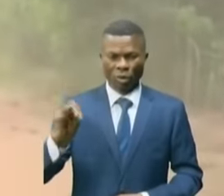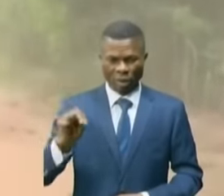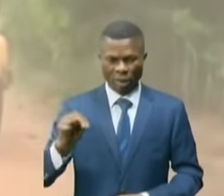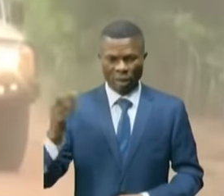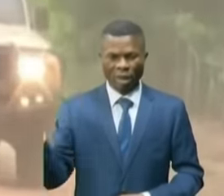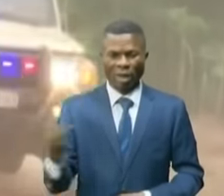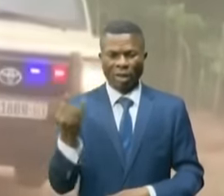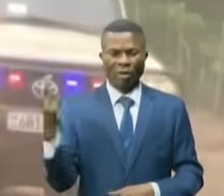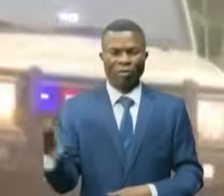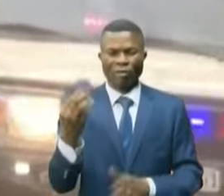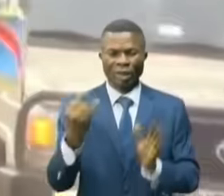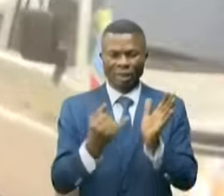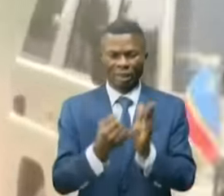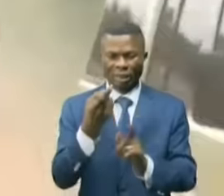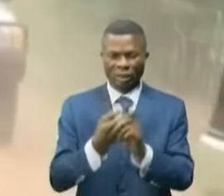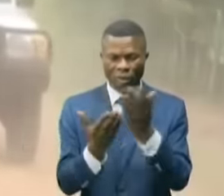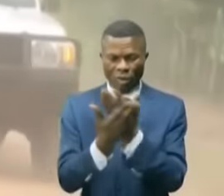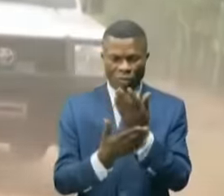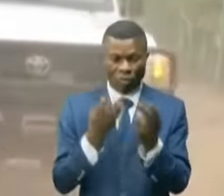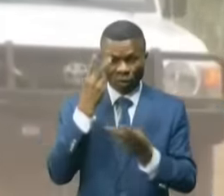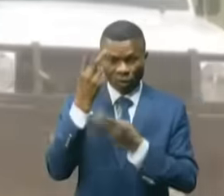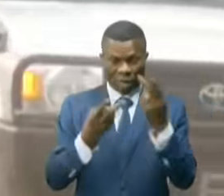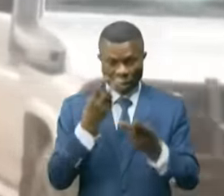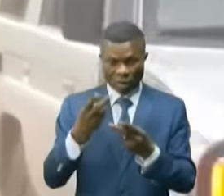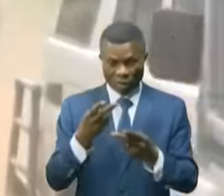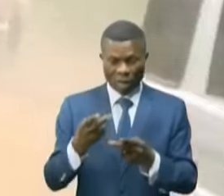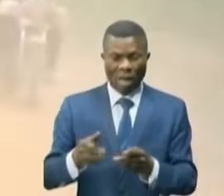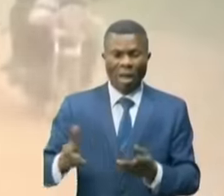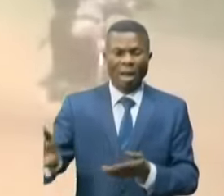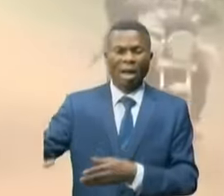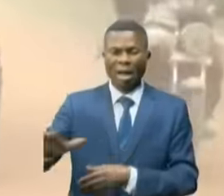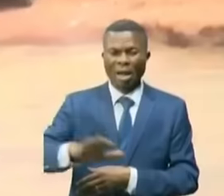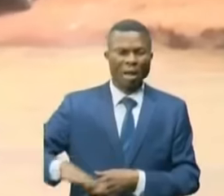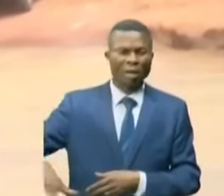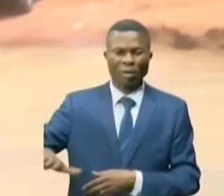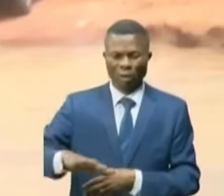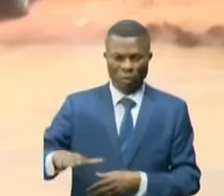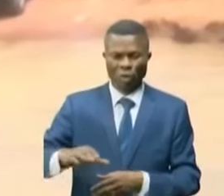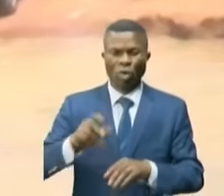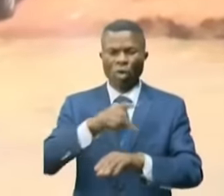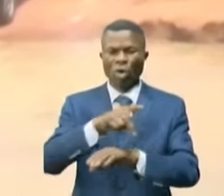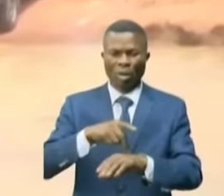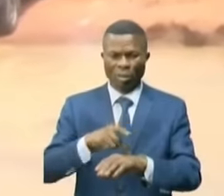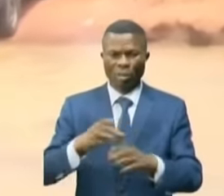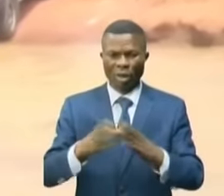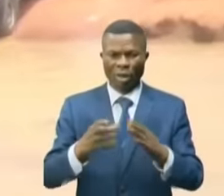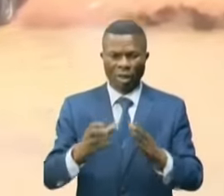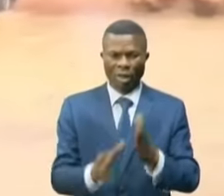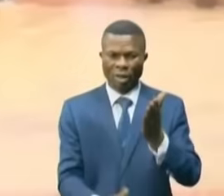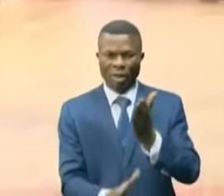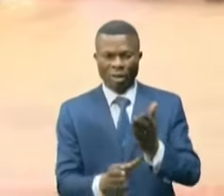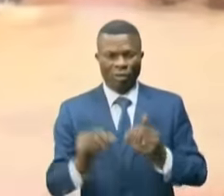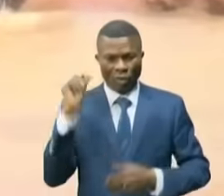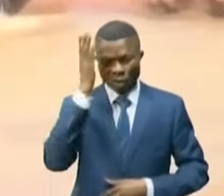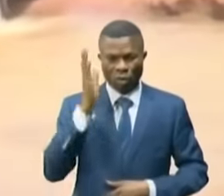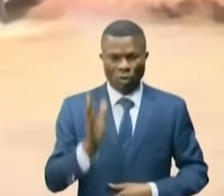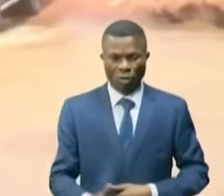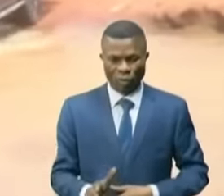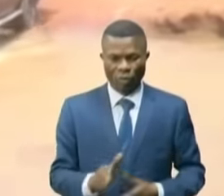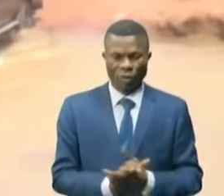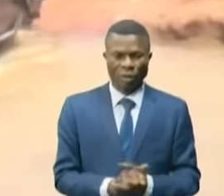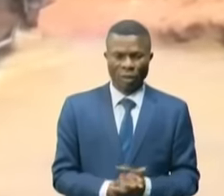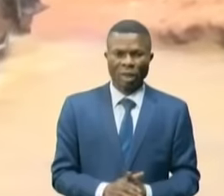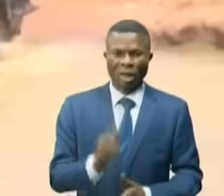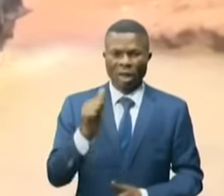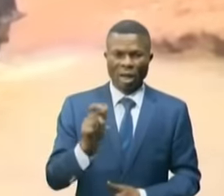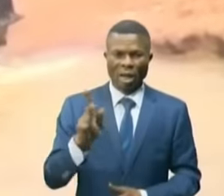a initié une visite officielle dans tous les axes de la ville de Lissala, accompagné de son vice-gouverneur, Cédric Ayaka